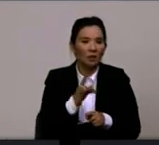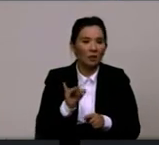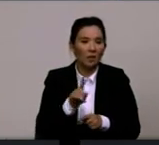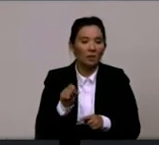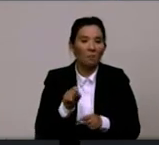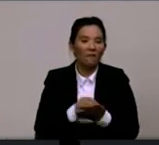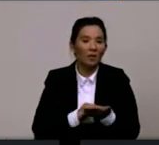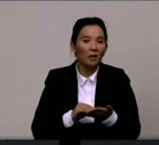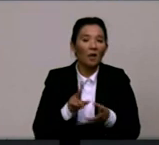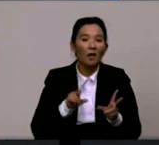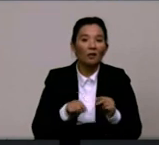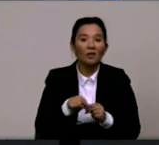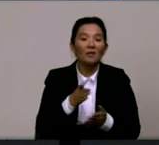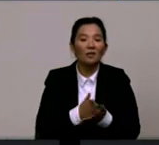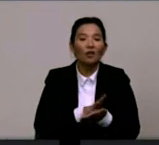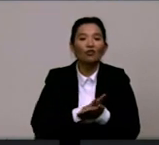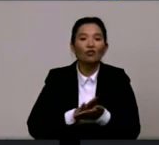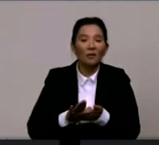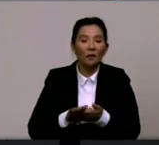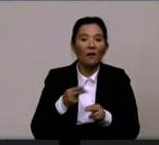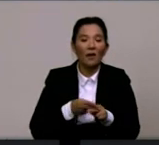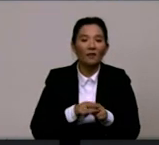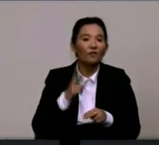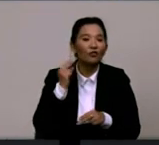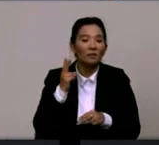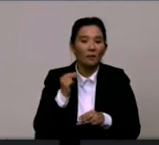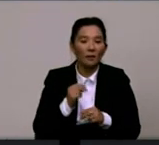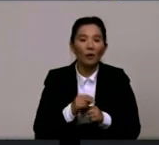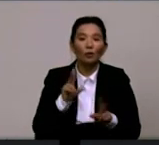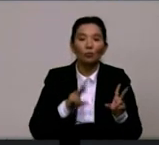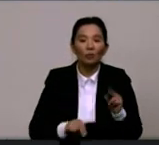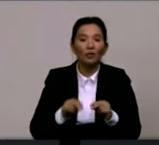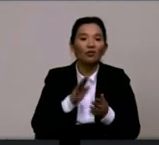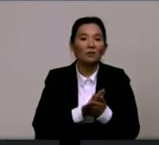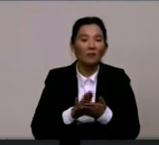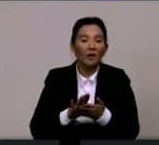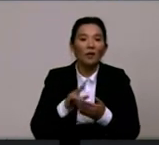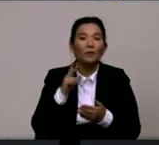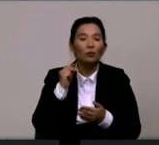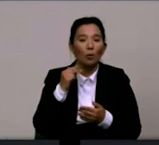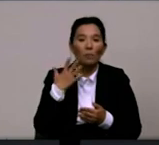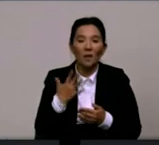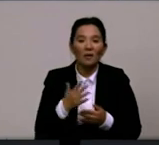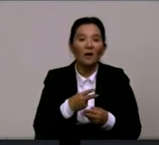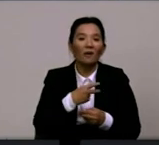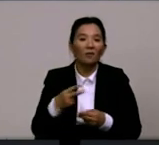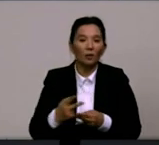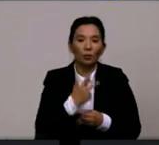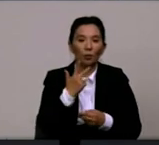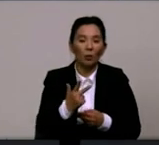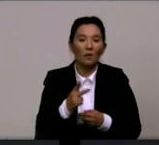повторяется. Это есть частота этого числа. То есть частота числа 5 равна